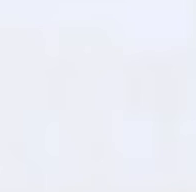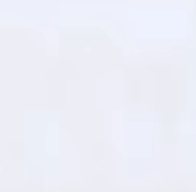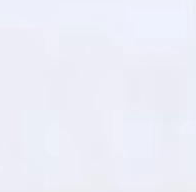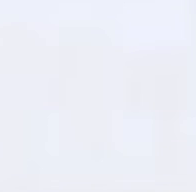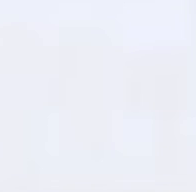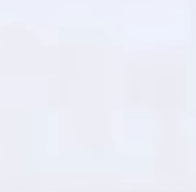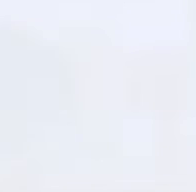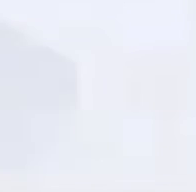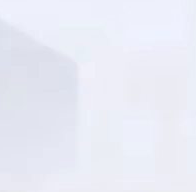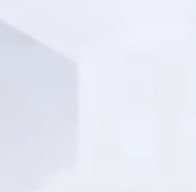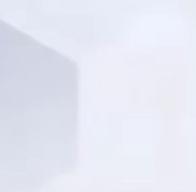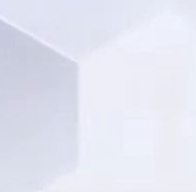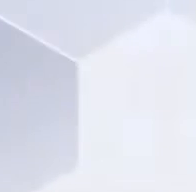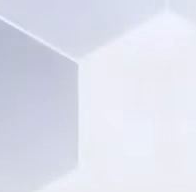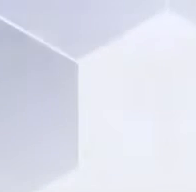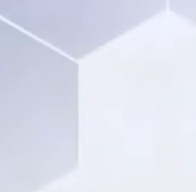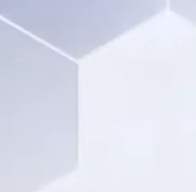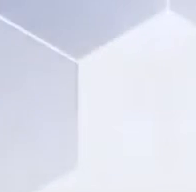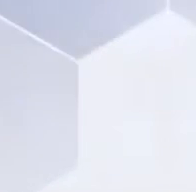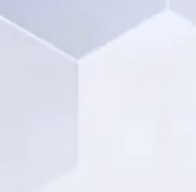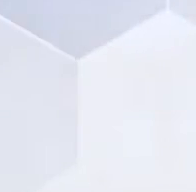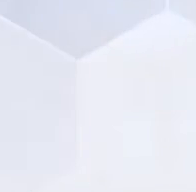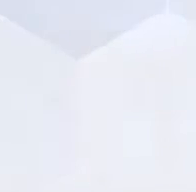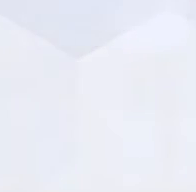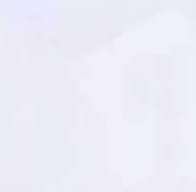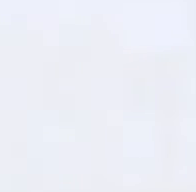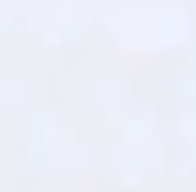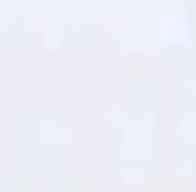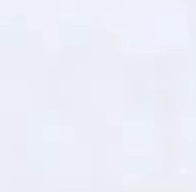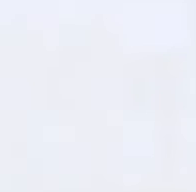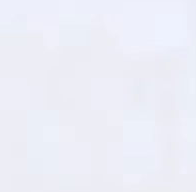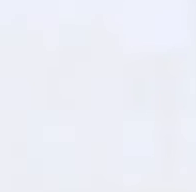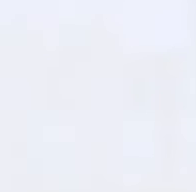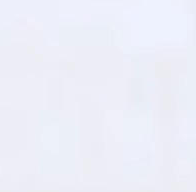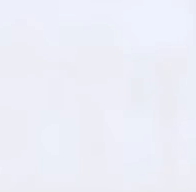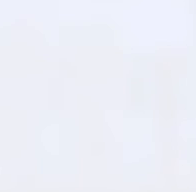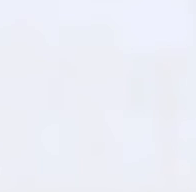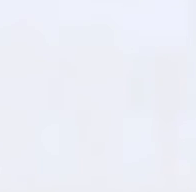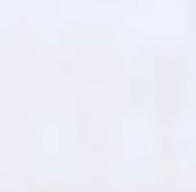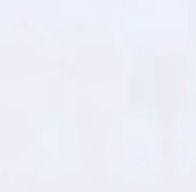ามกด Subscribe และกดกระดิ่งไว้เลยนะครับเรายังมีเรื่องราวอื่นๆที่น่าสนใจอีกเพียบเลยล่ะครับ